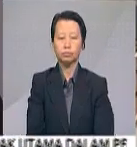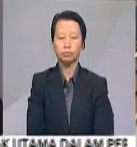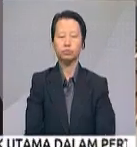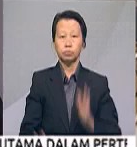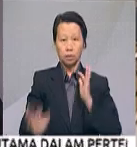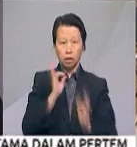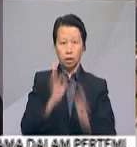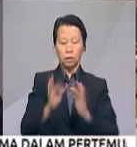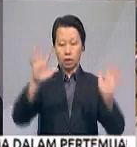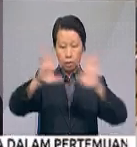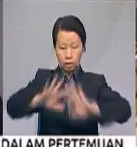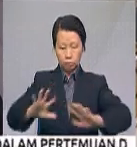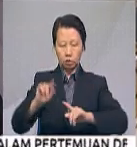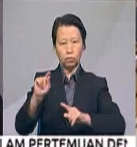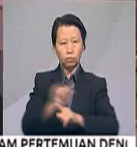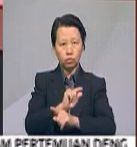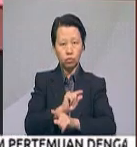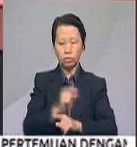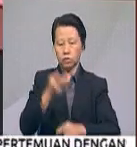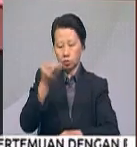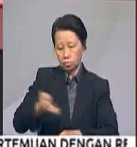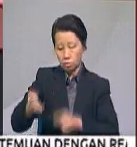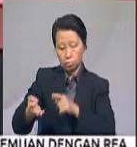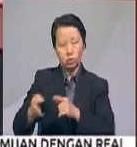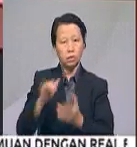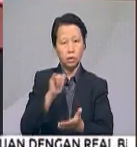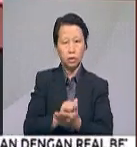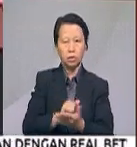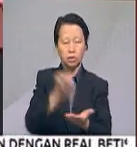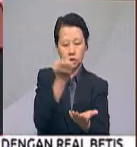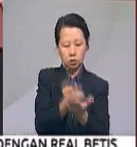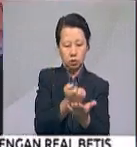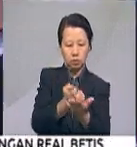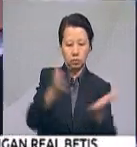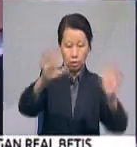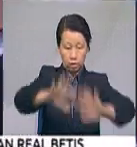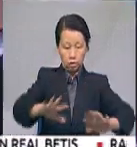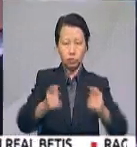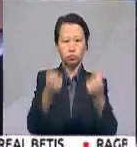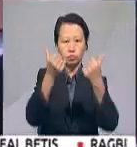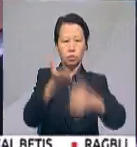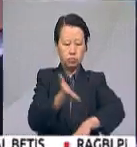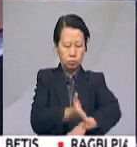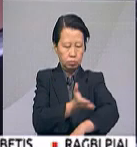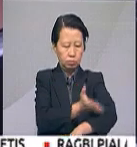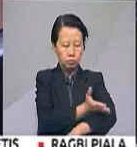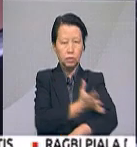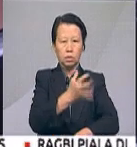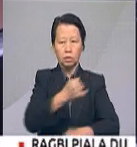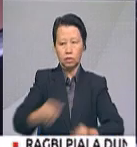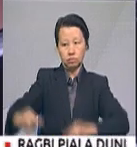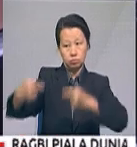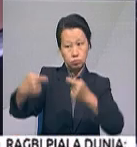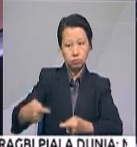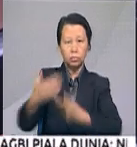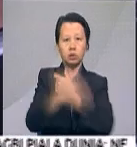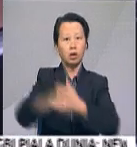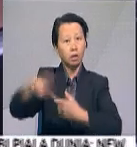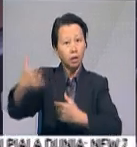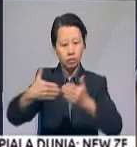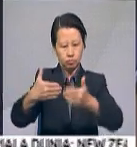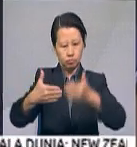Sekiranya ASEAN menggunakan sepenuhnya kemudahan itu, ekonomi rantau ini akan lebih cepat berkembang menandingi negara lain.